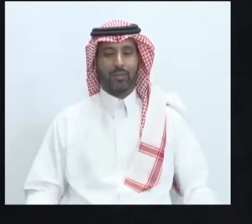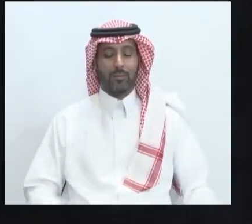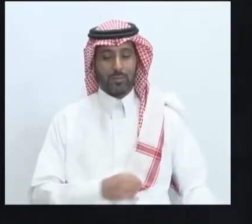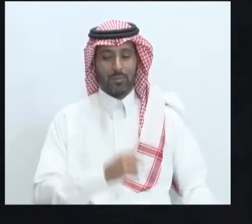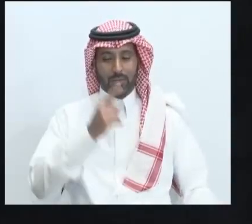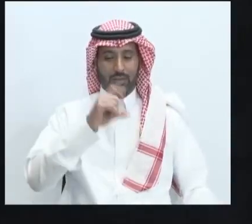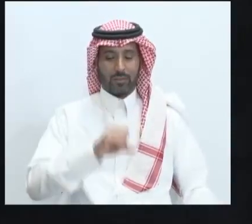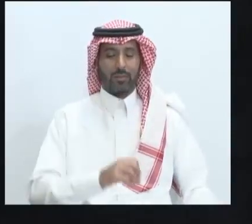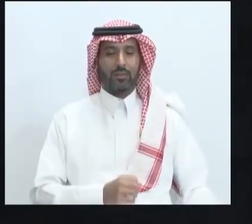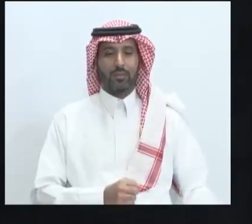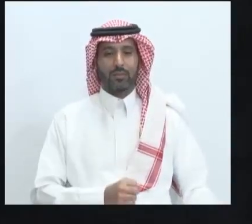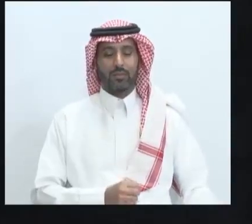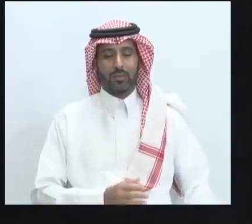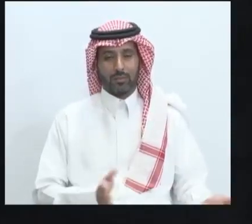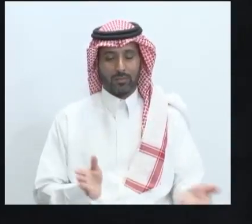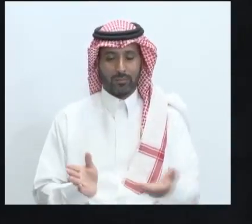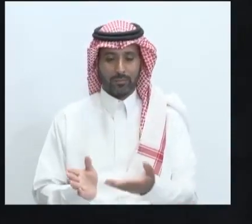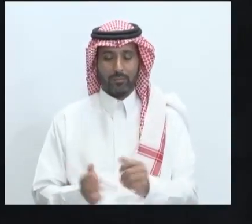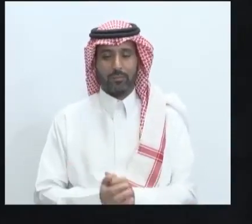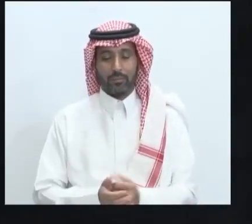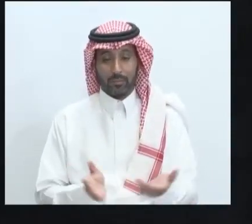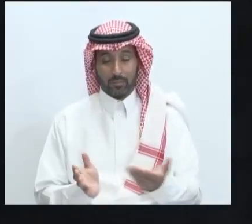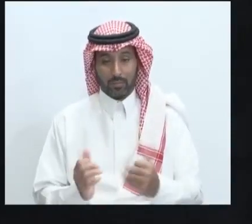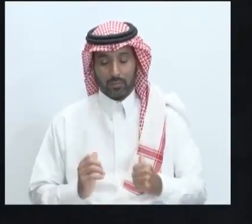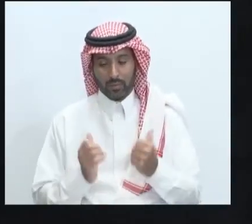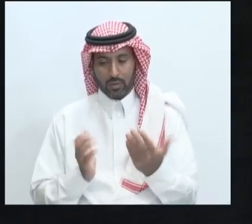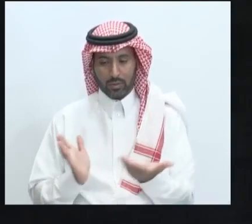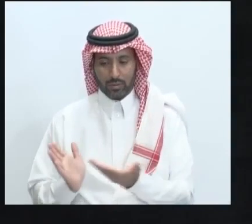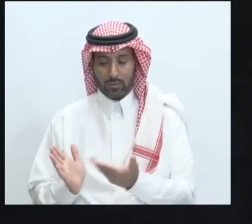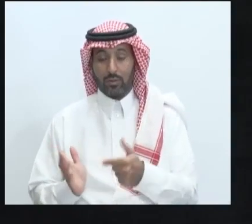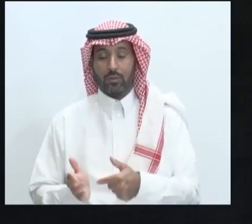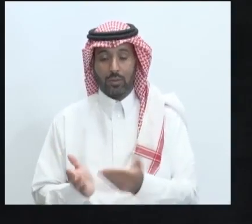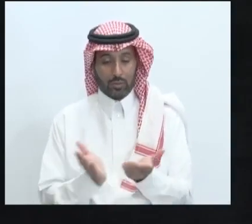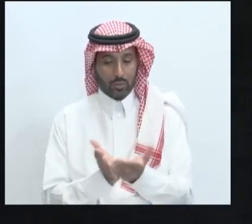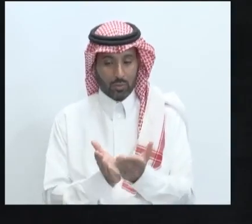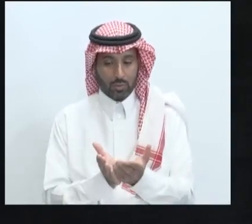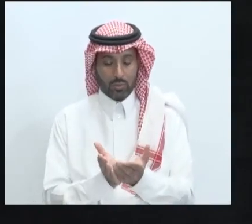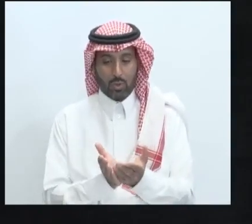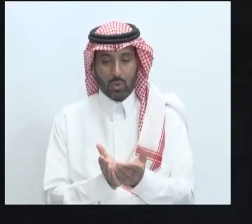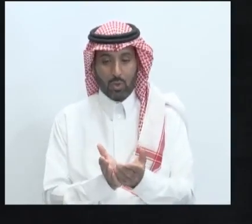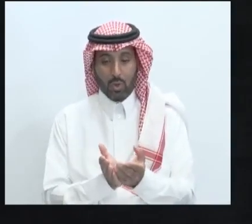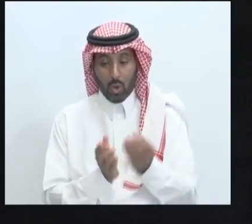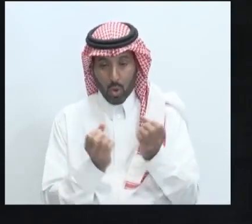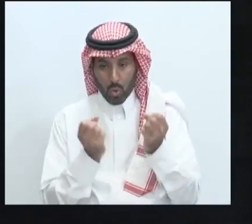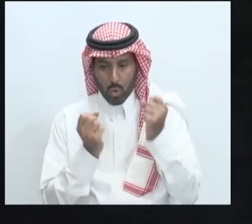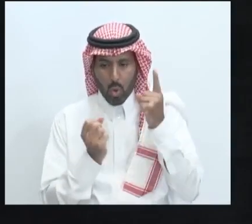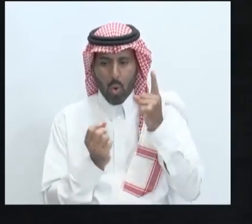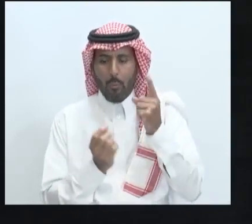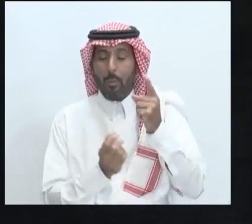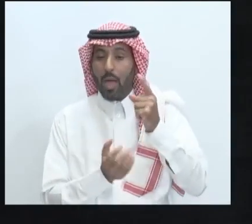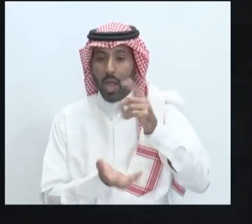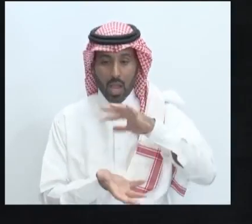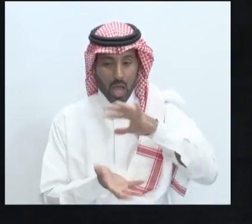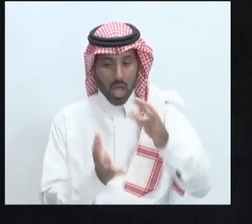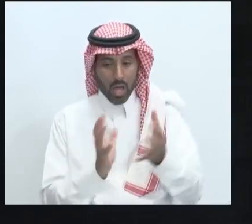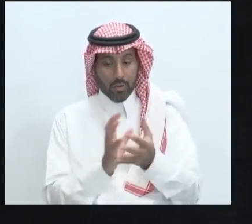بسم الله الرحمن الرحيم اعزائي الطلبه مرحبا بكم في سلسله دروس ماده علوم الارض والفضاء واحد